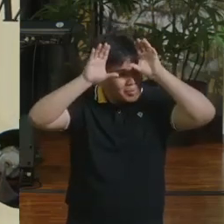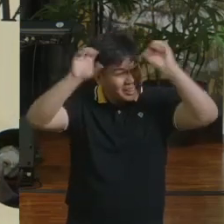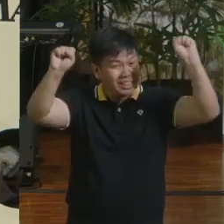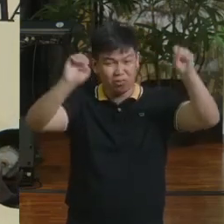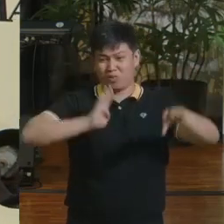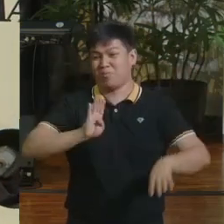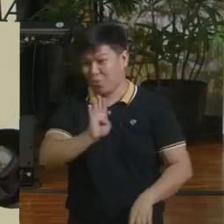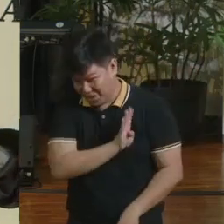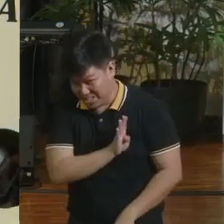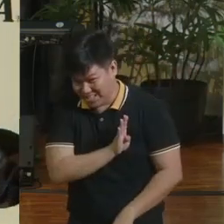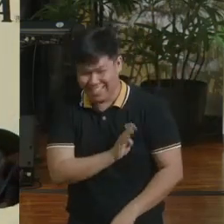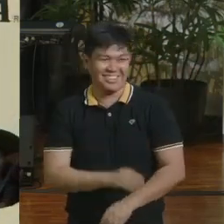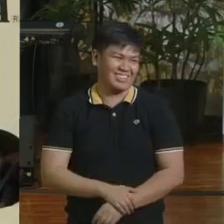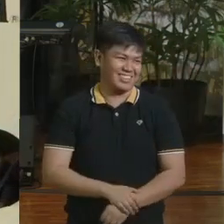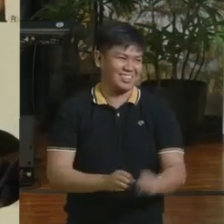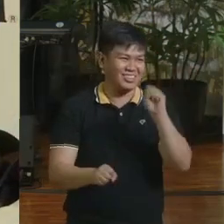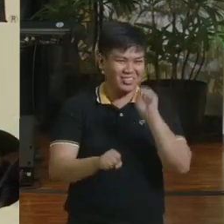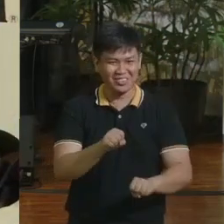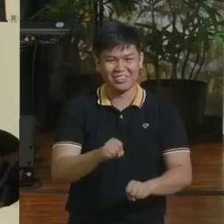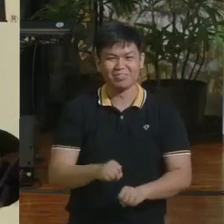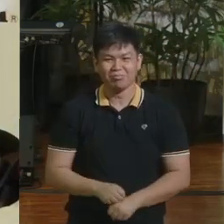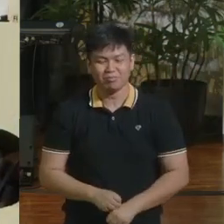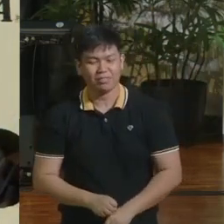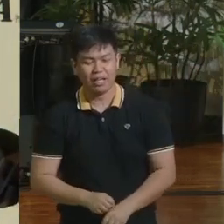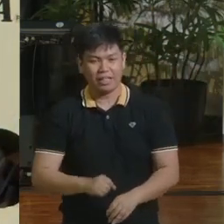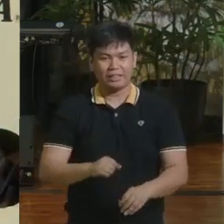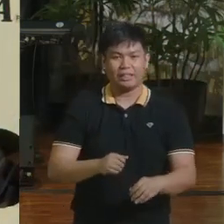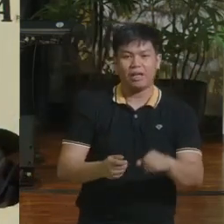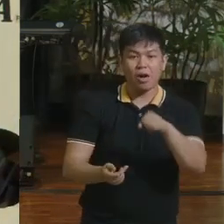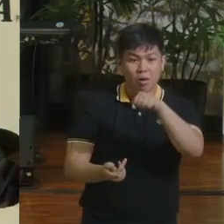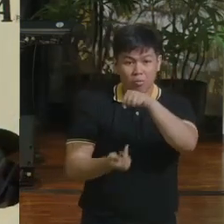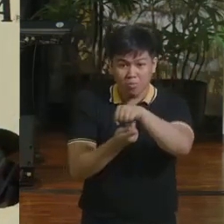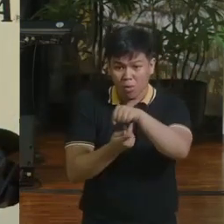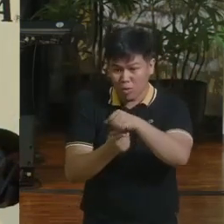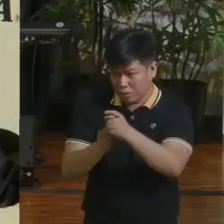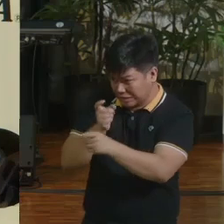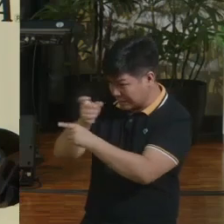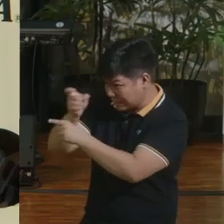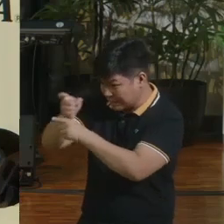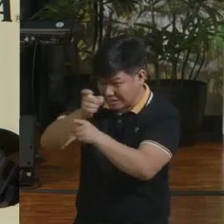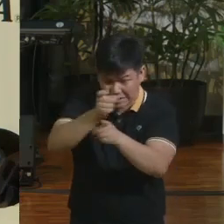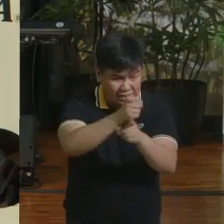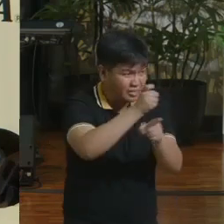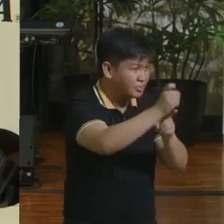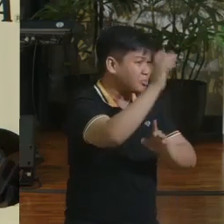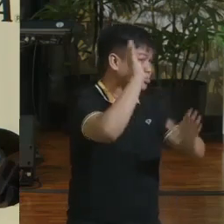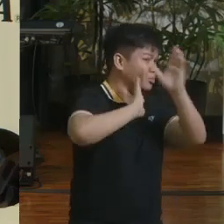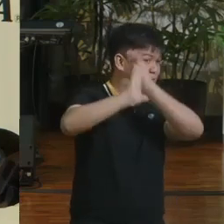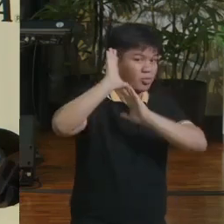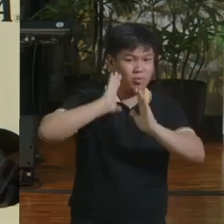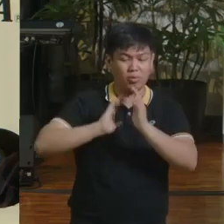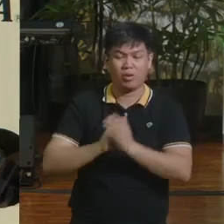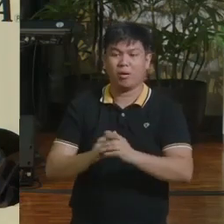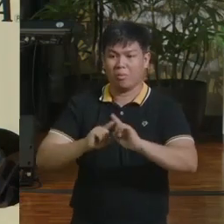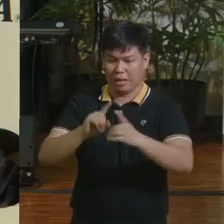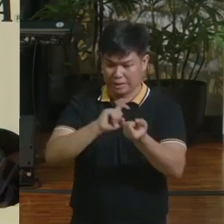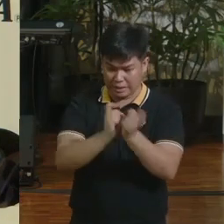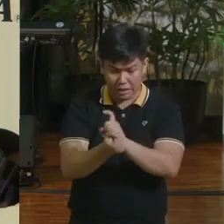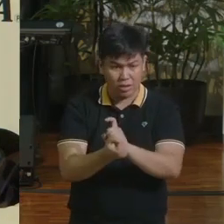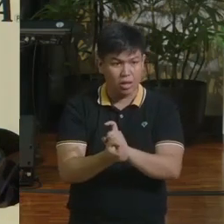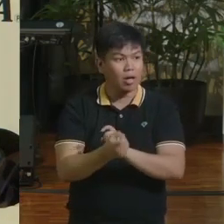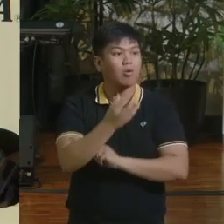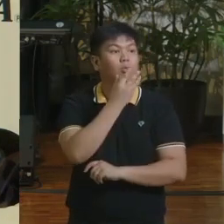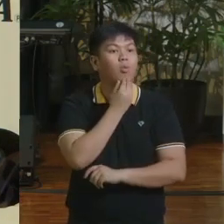siya nagtagal sapagkat siya ay nagpipreach at tinutuligsa niya ang mga Helenista at dahil doon gusto siyang patayin. Kaya dinala